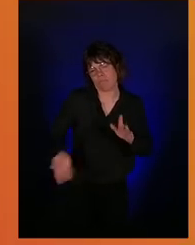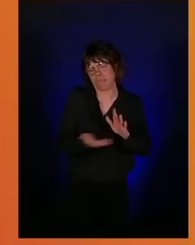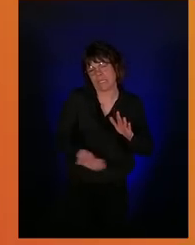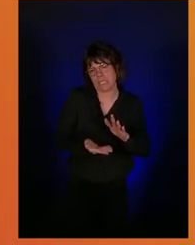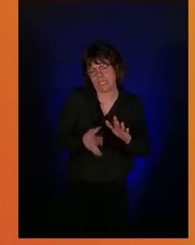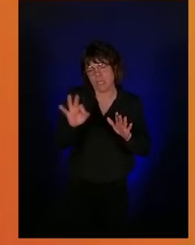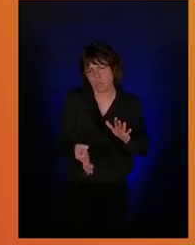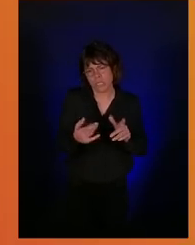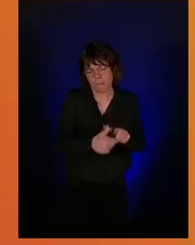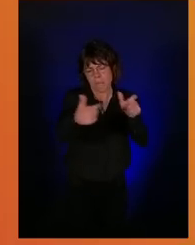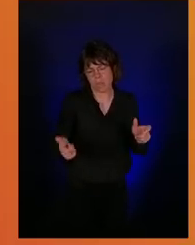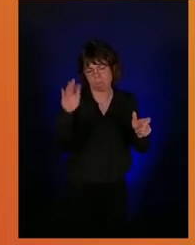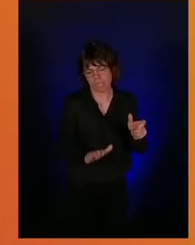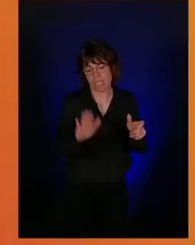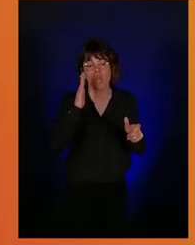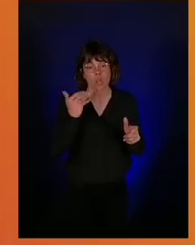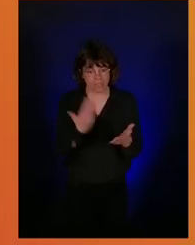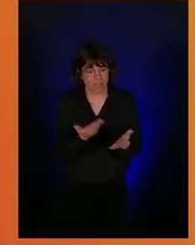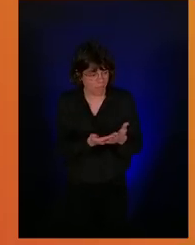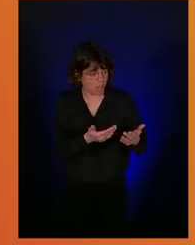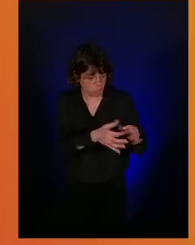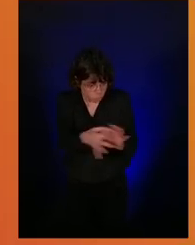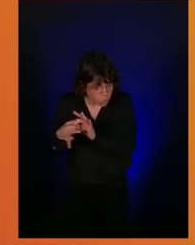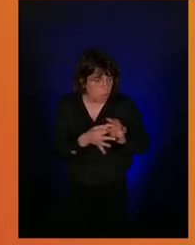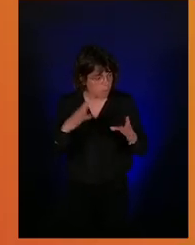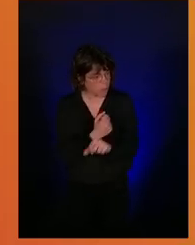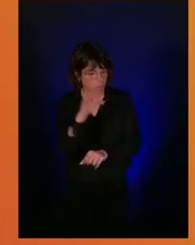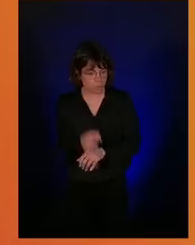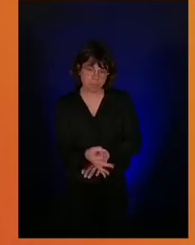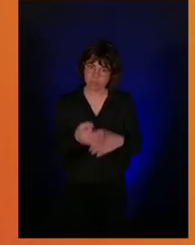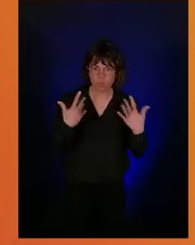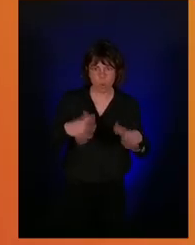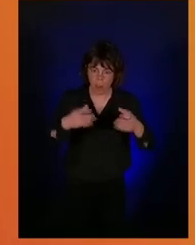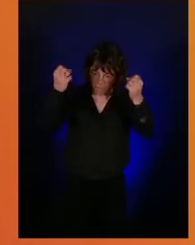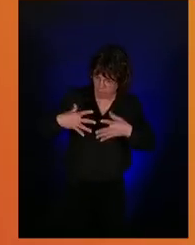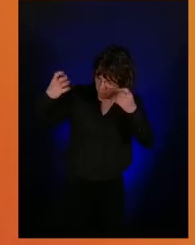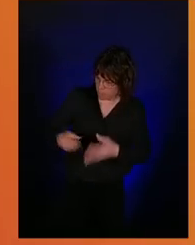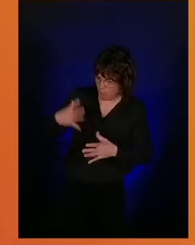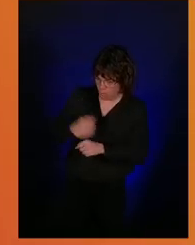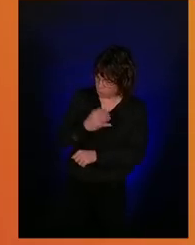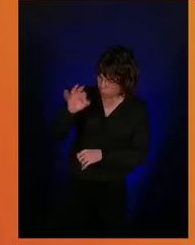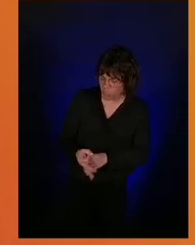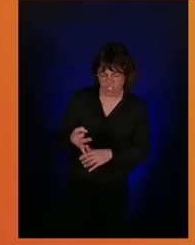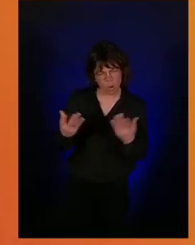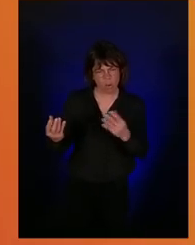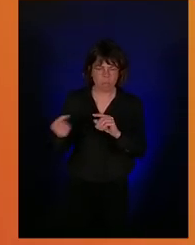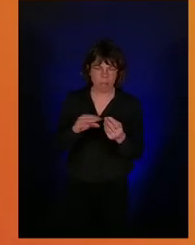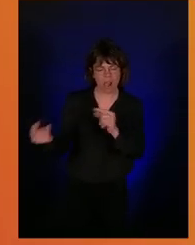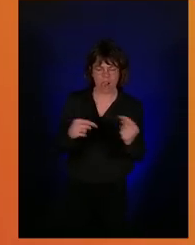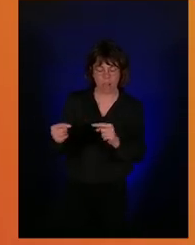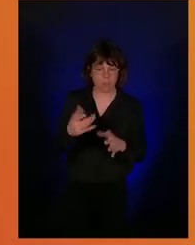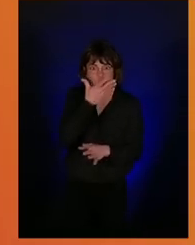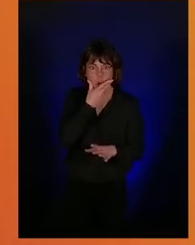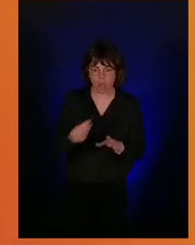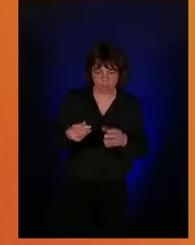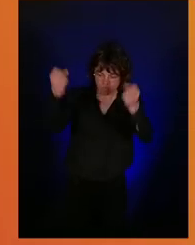c'est important de l'entendre. C'est comme ça qu'on réussit, c'est quand on est unis. Alors, on a fait de très belles actions. On a été contestés parce qu'il y a une magnifique action qui a été